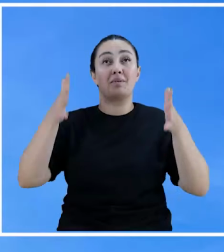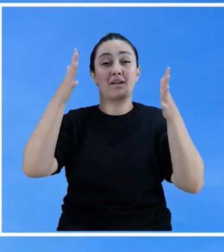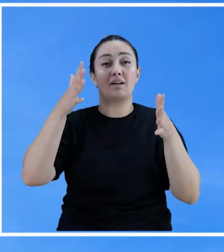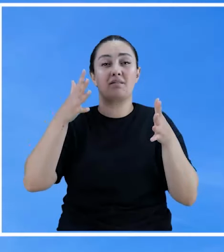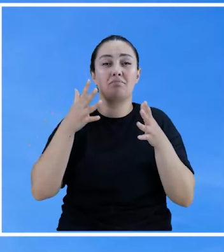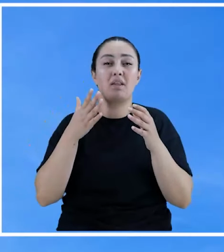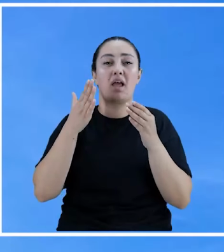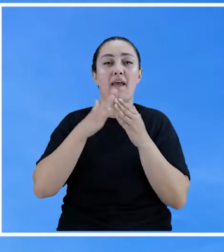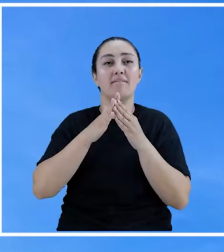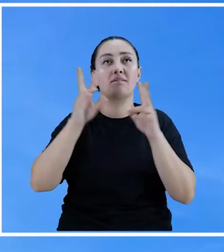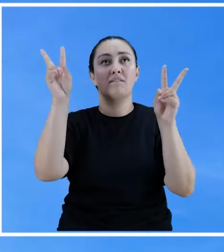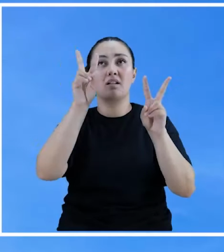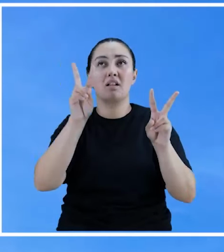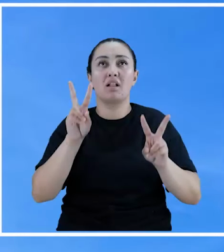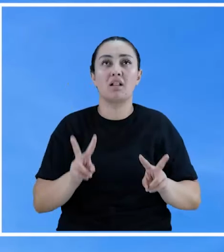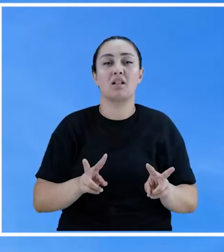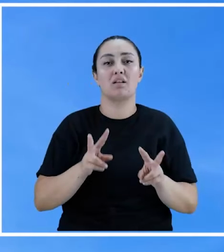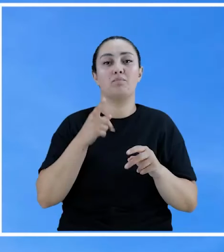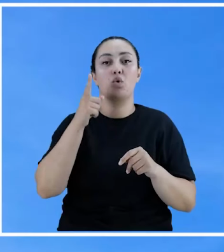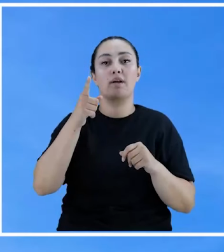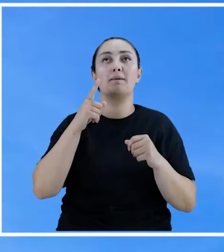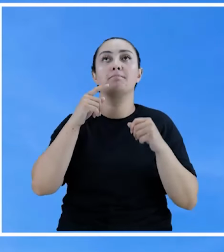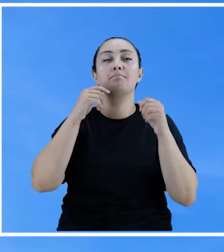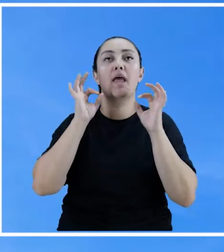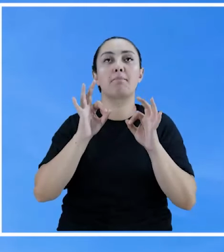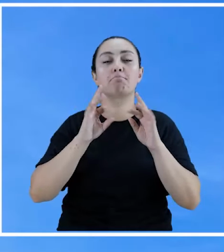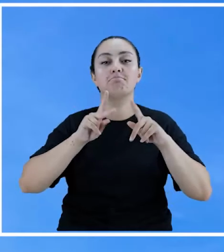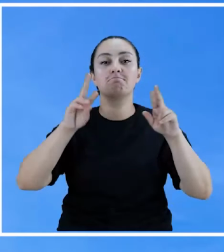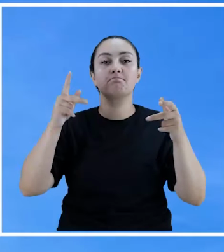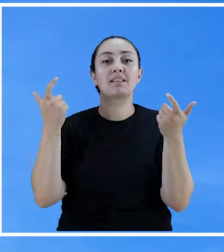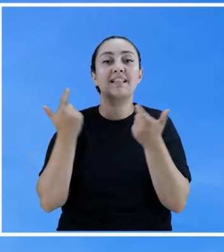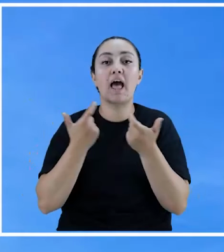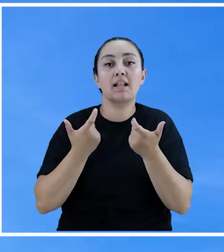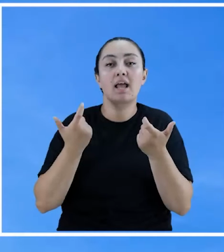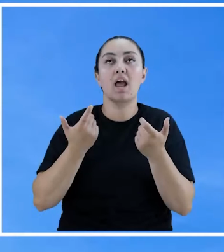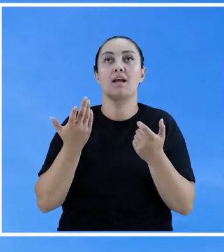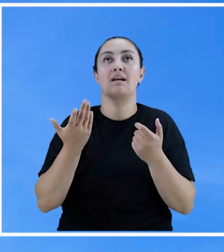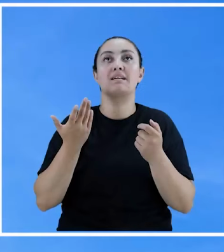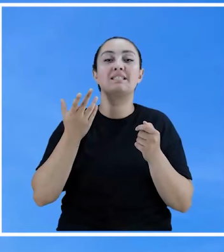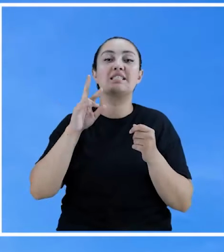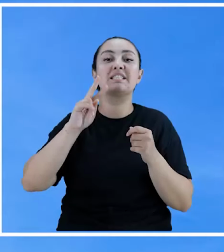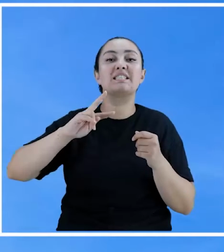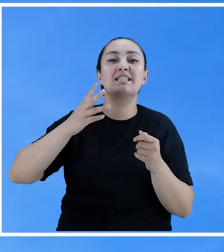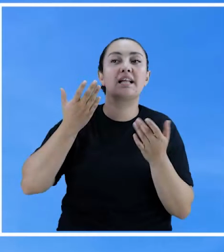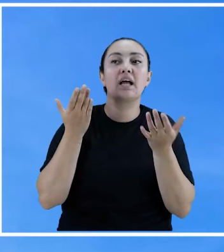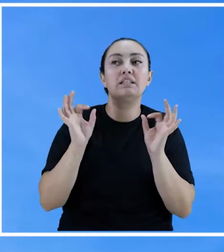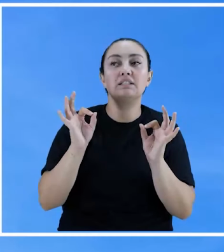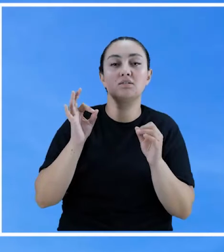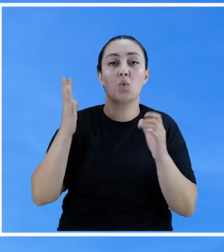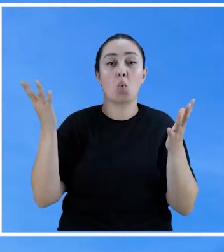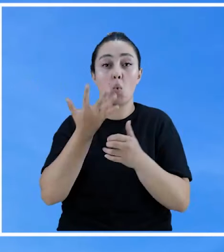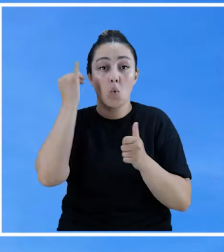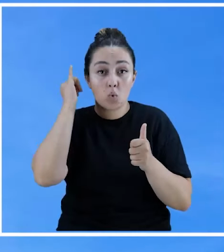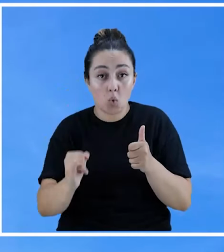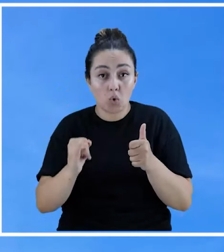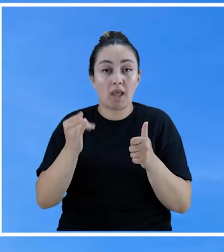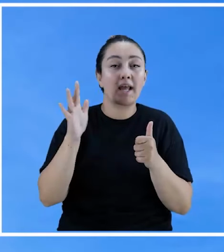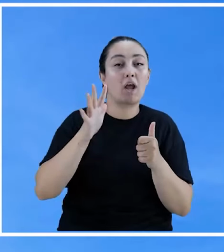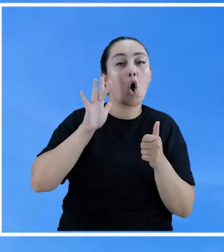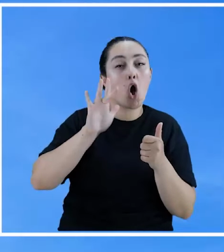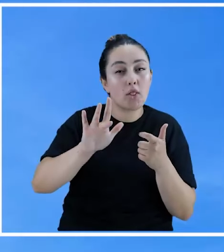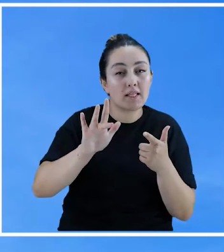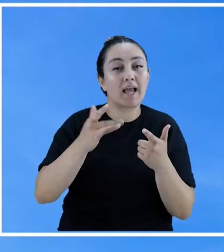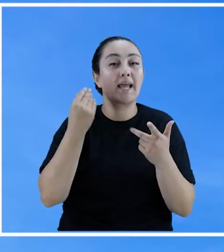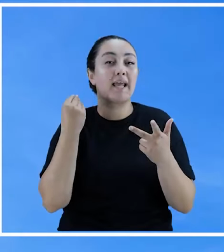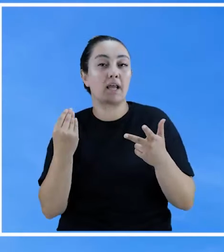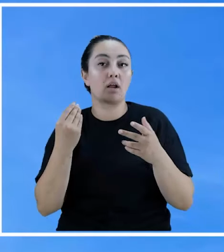eğer hasar almışsa önce hasarın hangi seviyede olduğuna bakmak gerekiyor. Yani ağır hasarlı bir bina ile